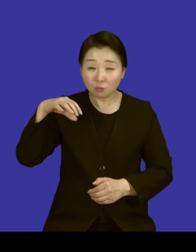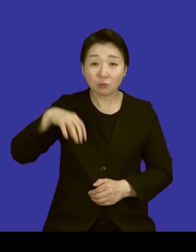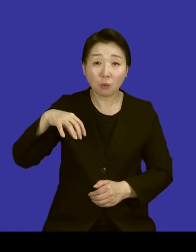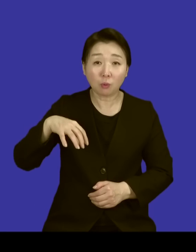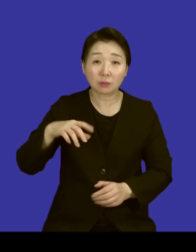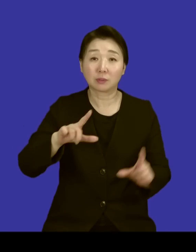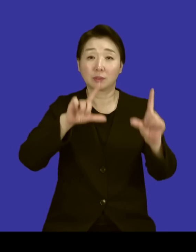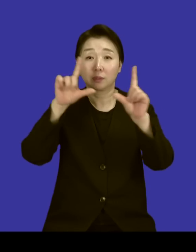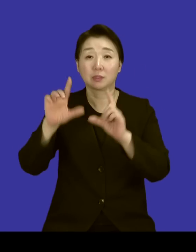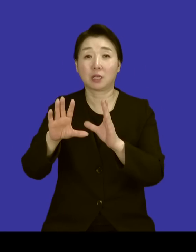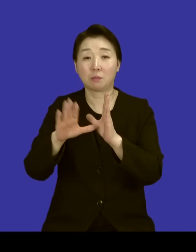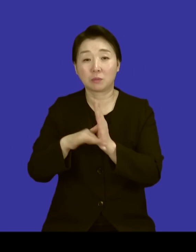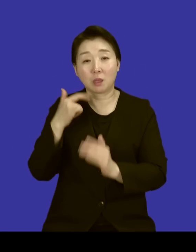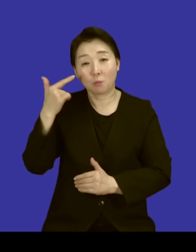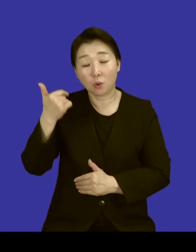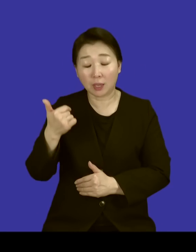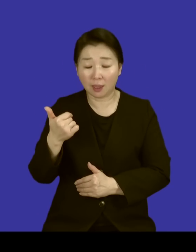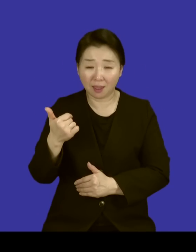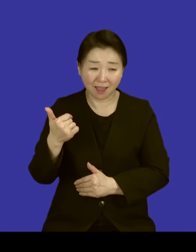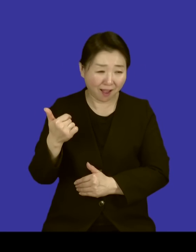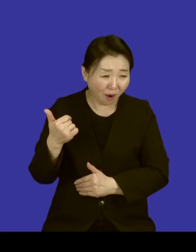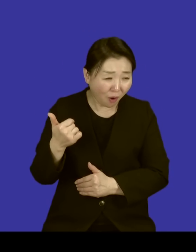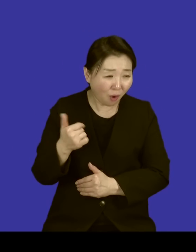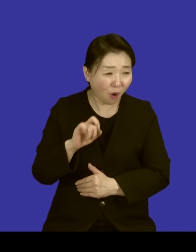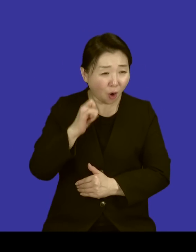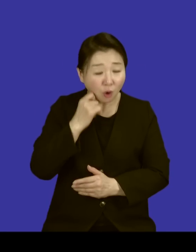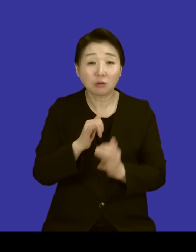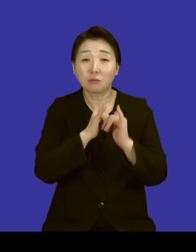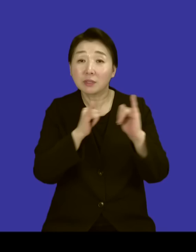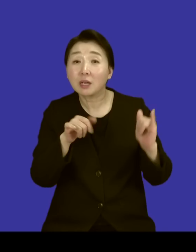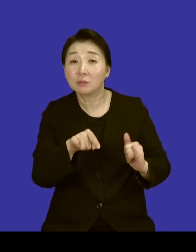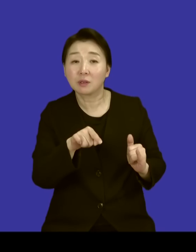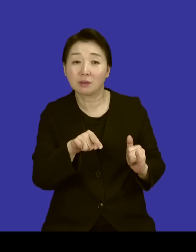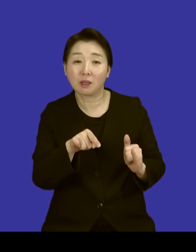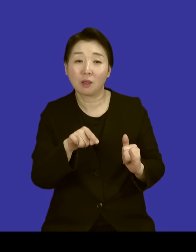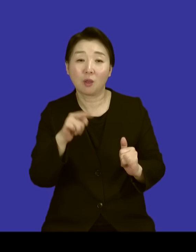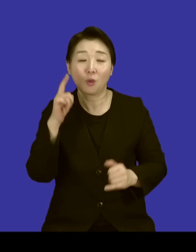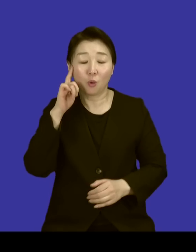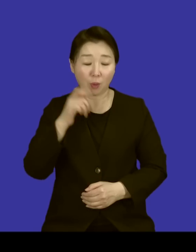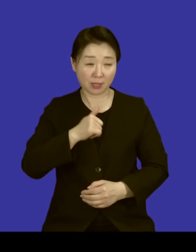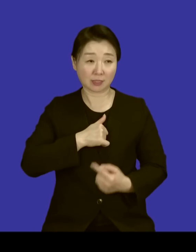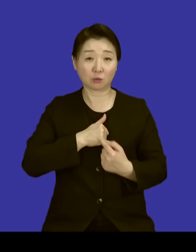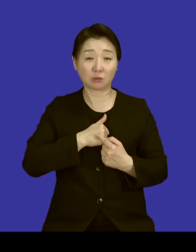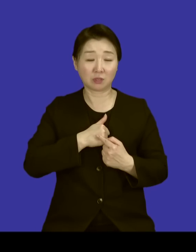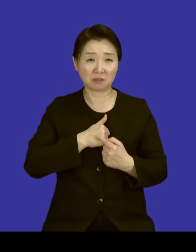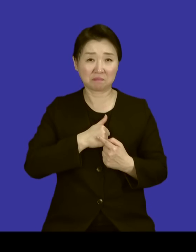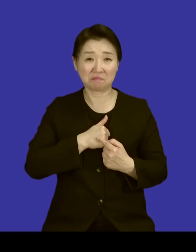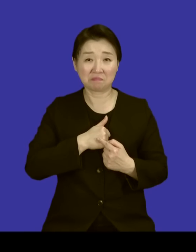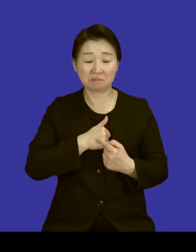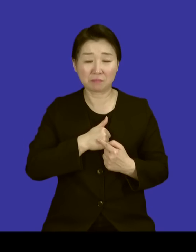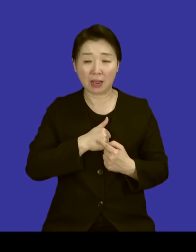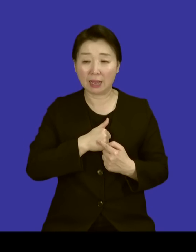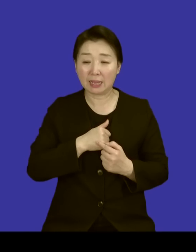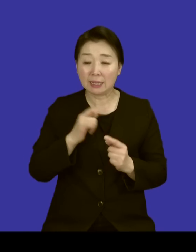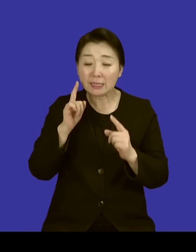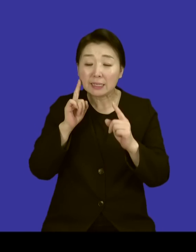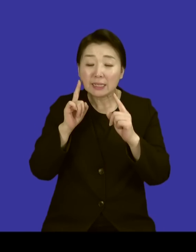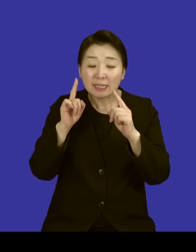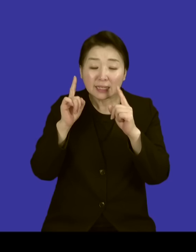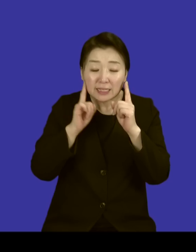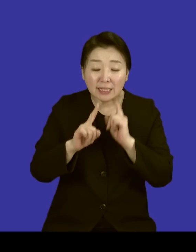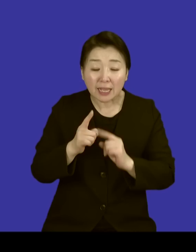우리 삶의 우리 목회의 사각지대에 있는 분들을 그분들의 최소한의 자존심을 상하지 않는 한도를